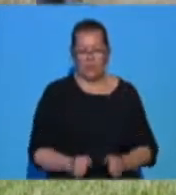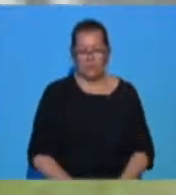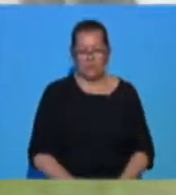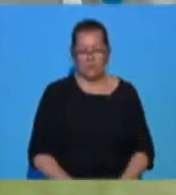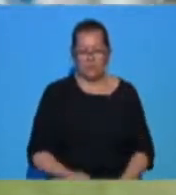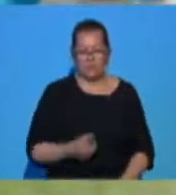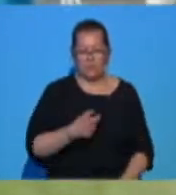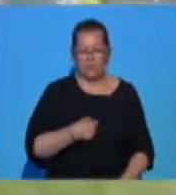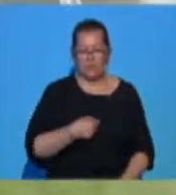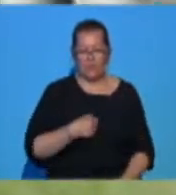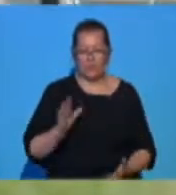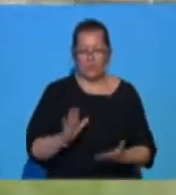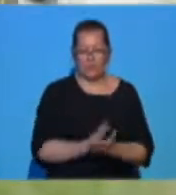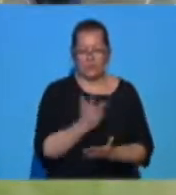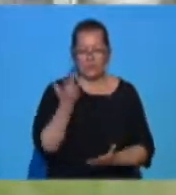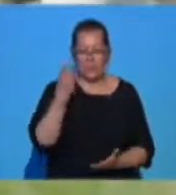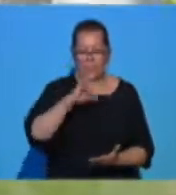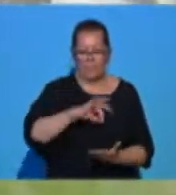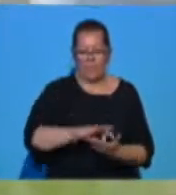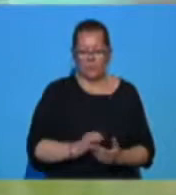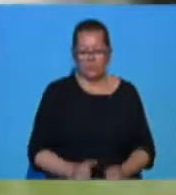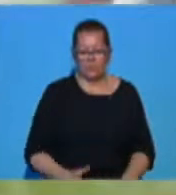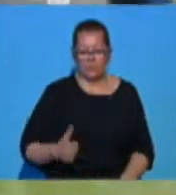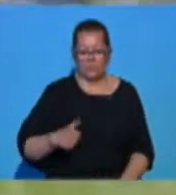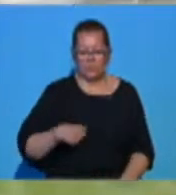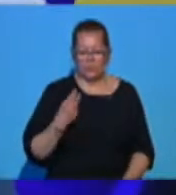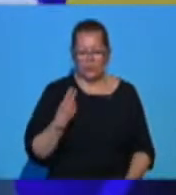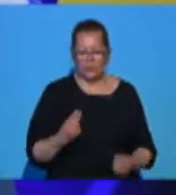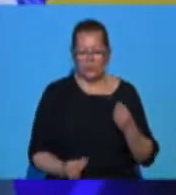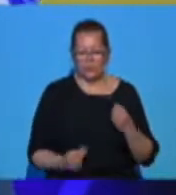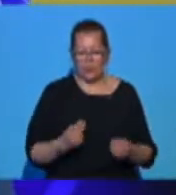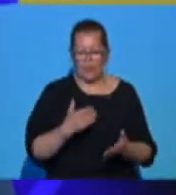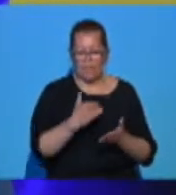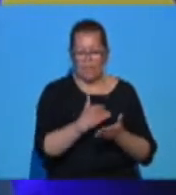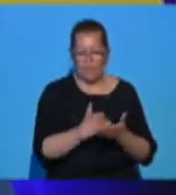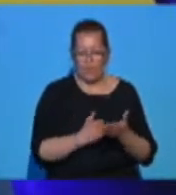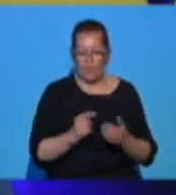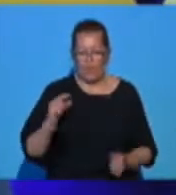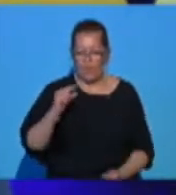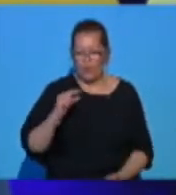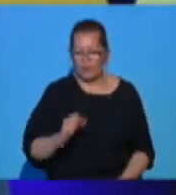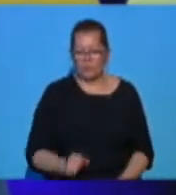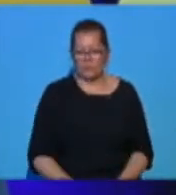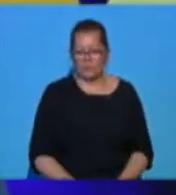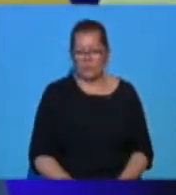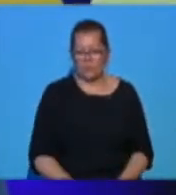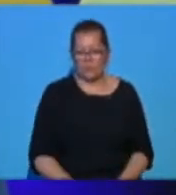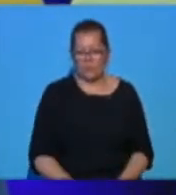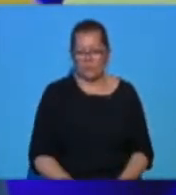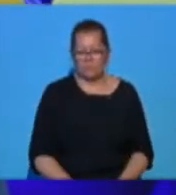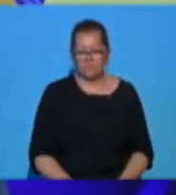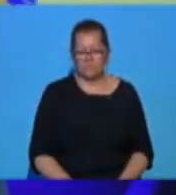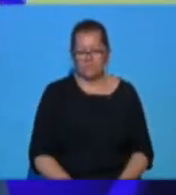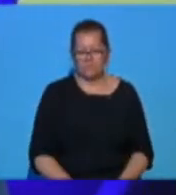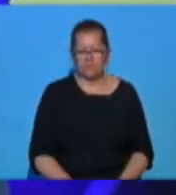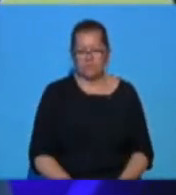poată câștiga toate cele 3 puncte. Sunt câțiva jucători cu probleme mici, avem și câțiva jucători